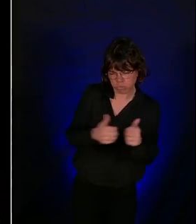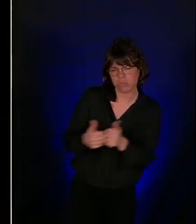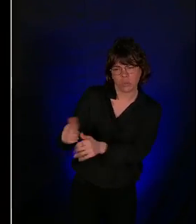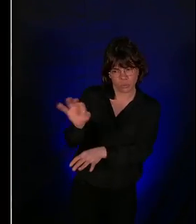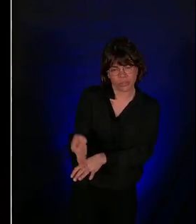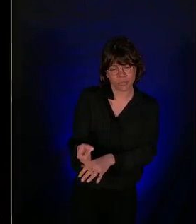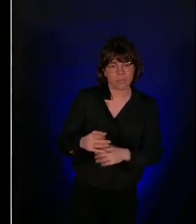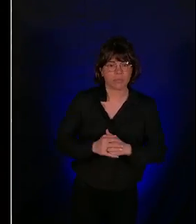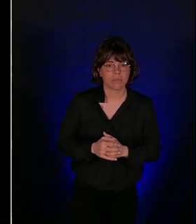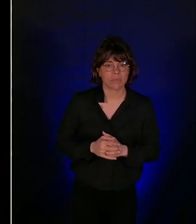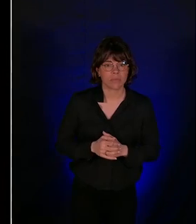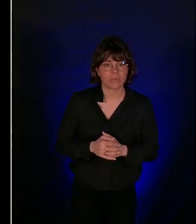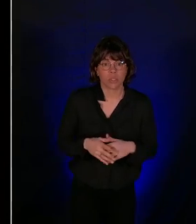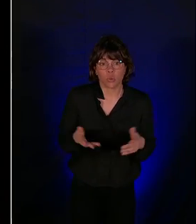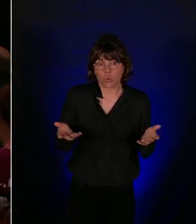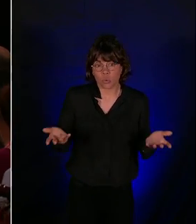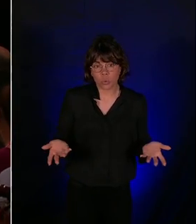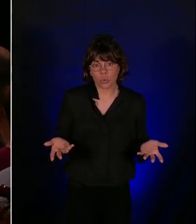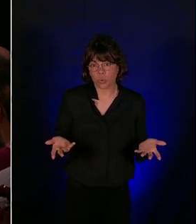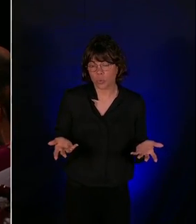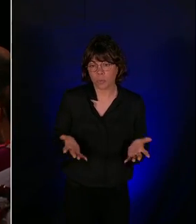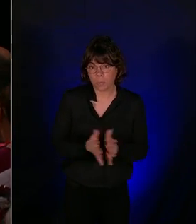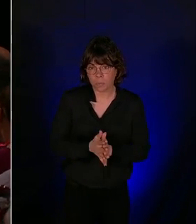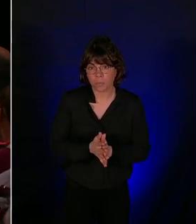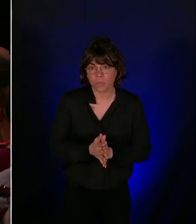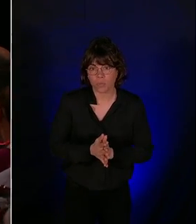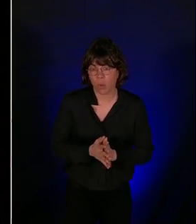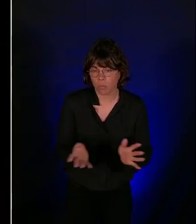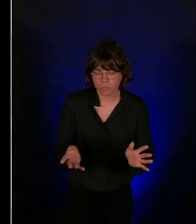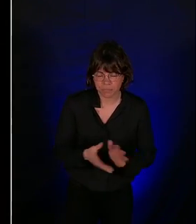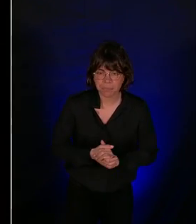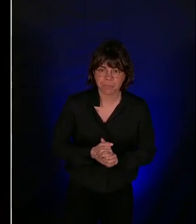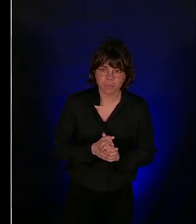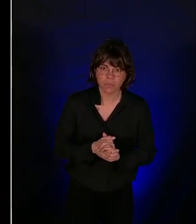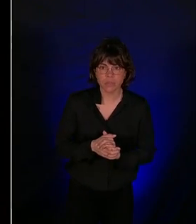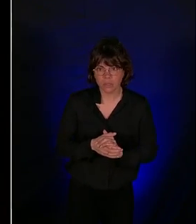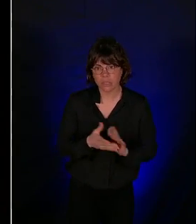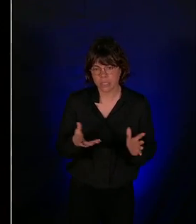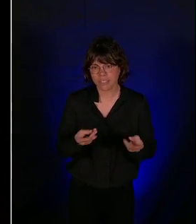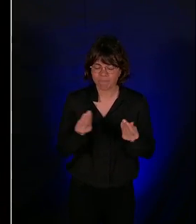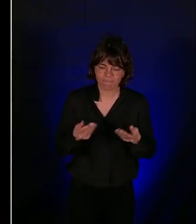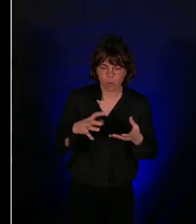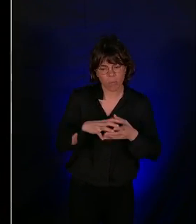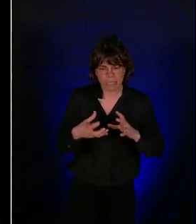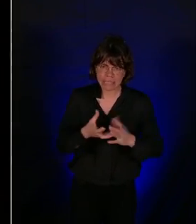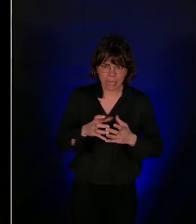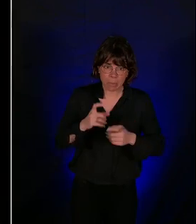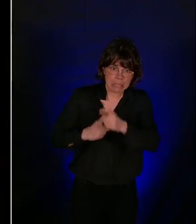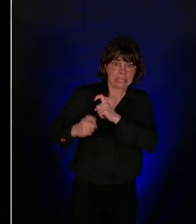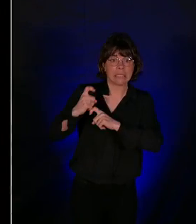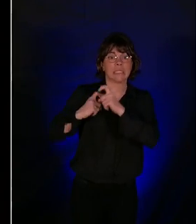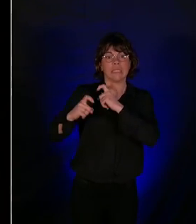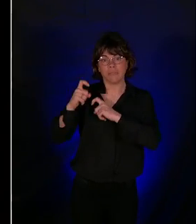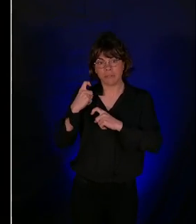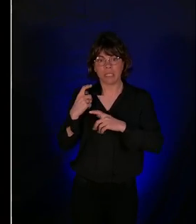évidemment c'est juste voilà voilà en plus bon bon mais quand même c'est compliqué de revenir en arrière